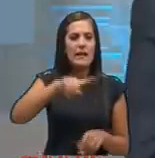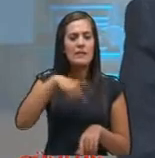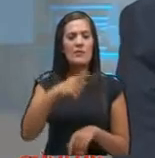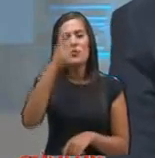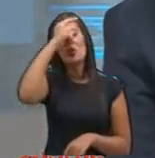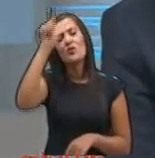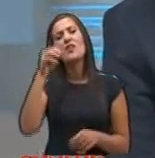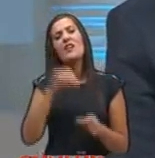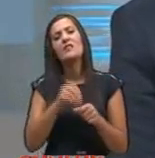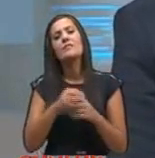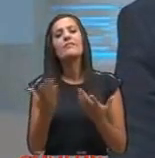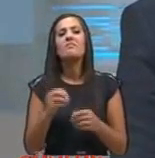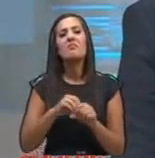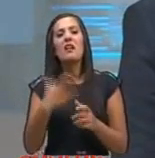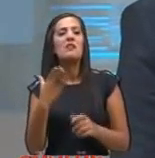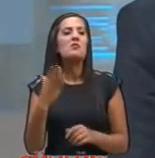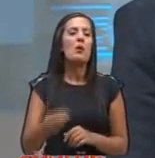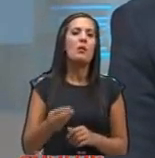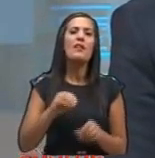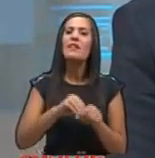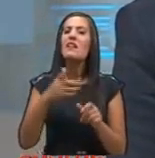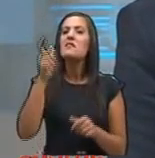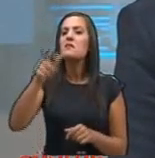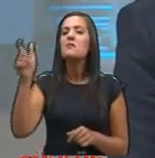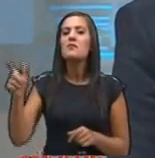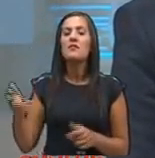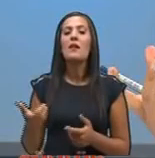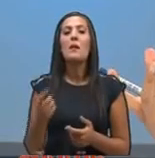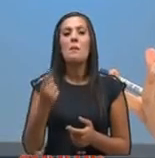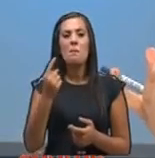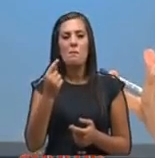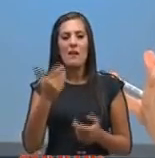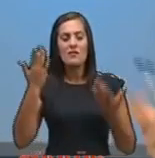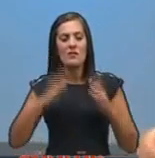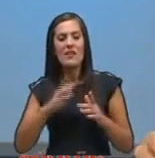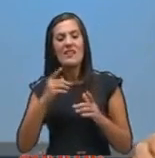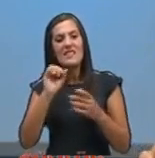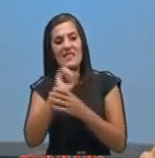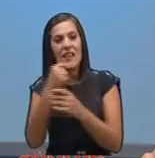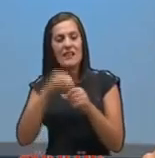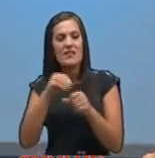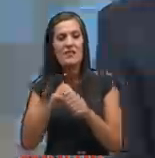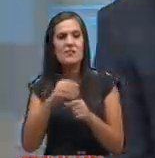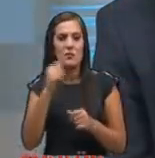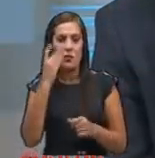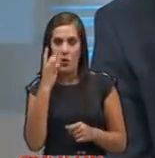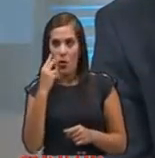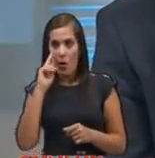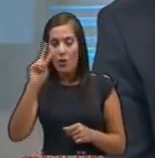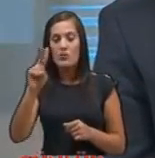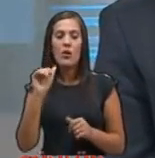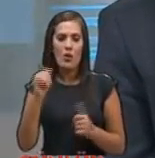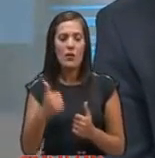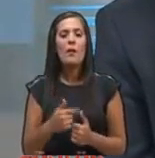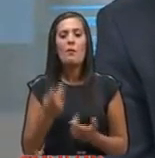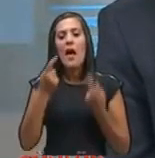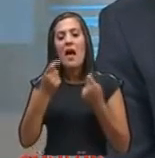ya Türkiye'de nasıl olur acaba, nasıldırlar falan. Çünkü estetik gerektiren bir evet. sanatları değil mi? İşte eğitimleri